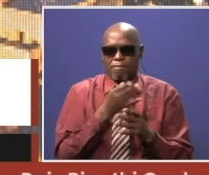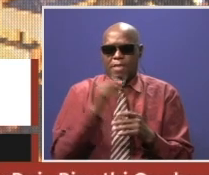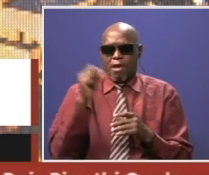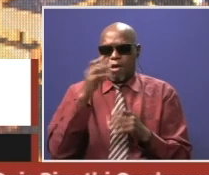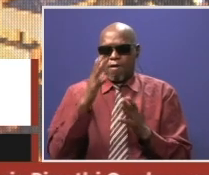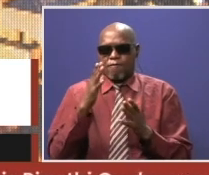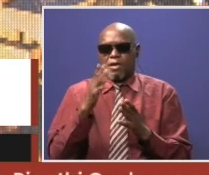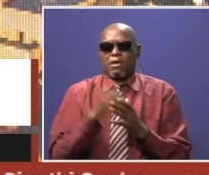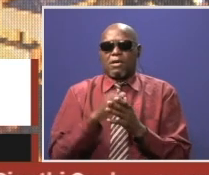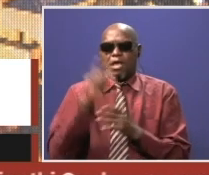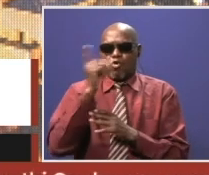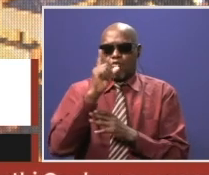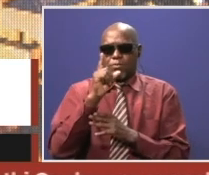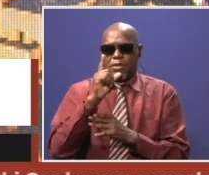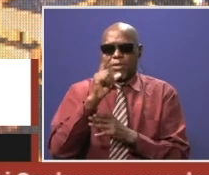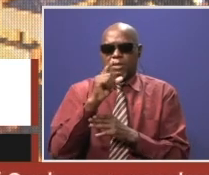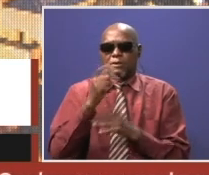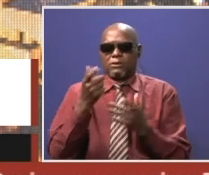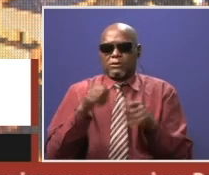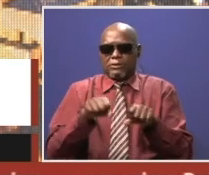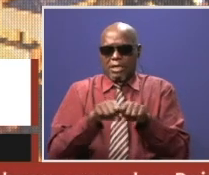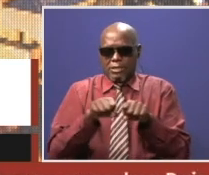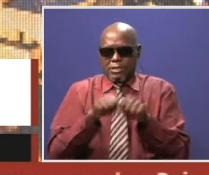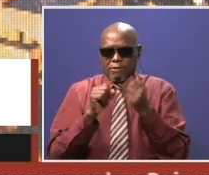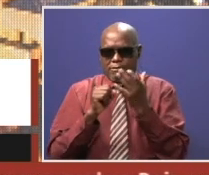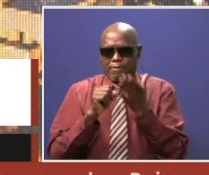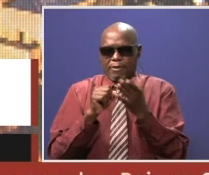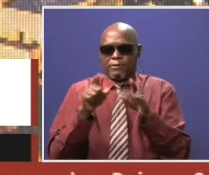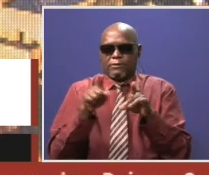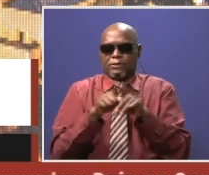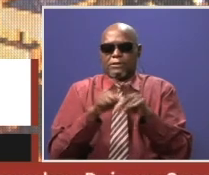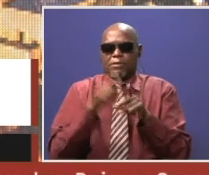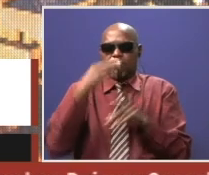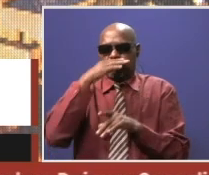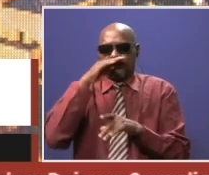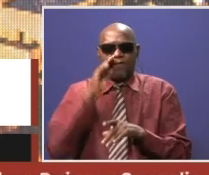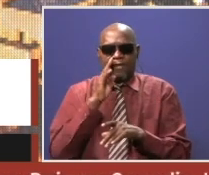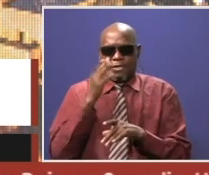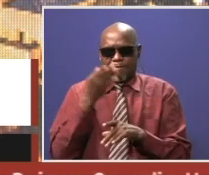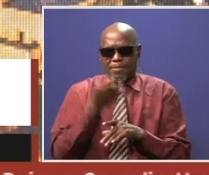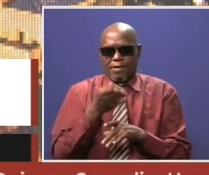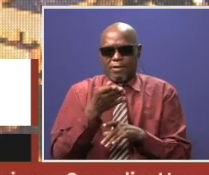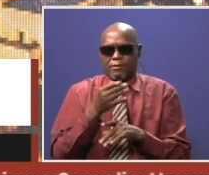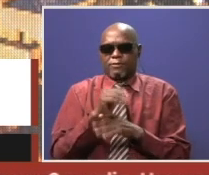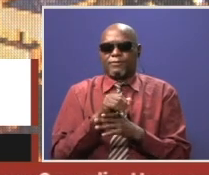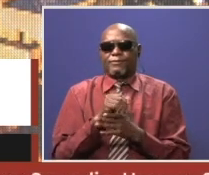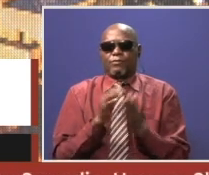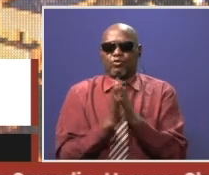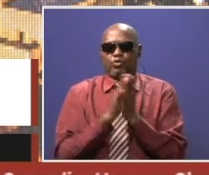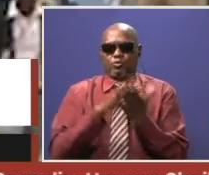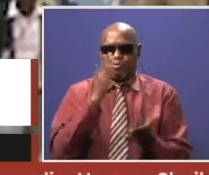Johnson Sakaja na mkuu wa mawaziri ambaye pia ni waziri wa masuala ya kigeni Musalia Mudavadi. Keta Ndiego na maelezo zaidi.